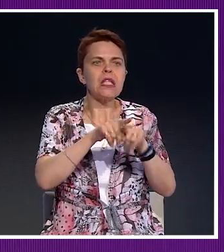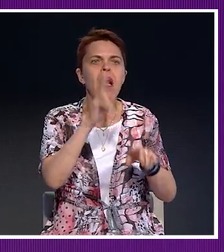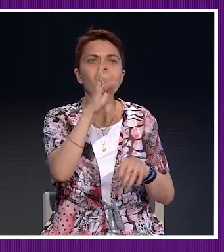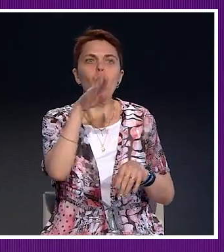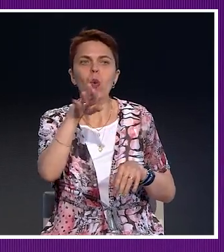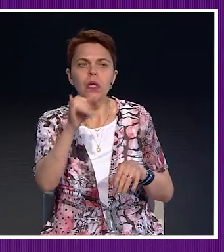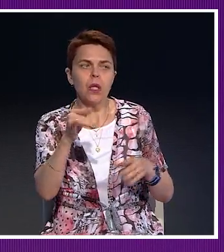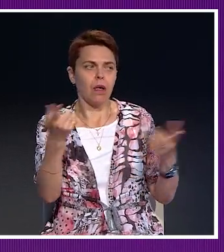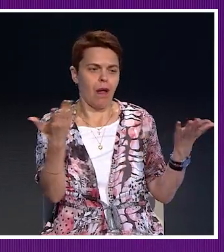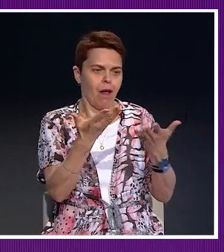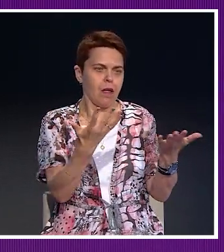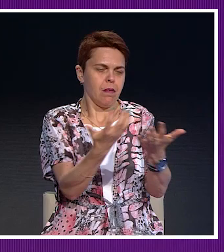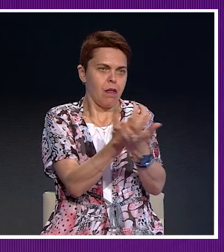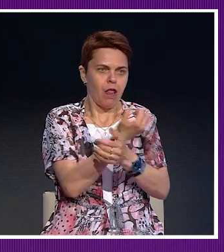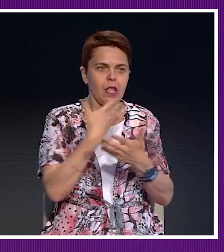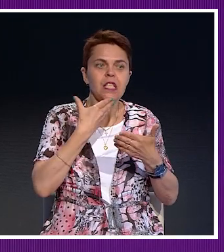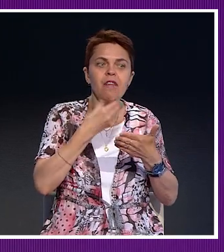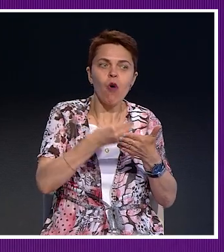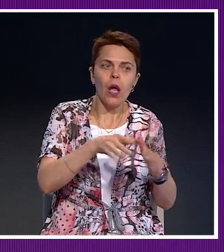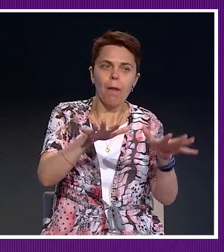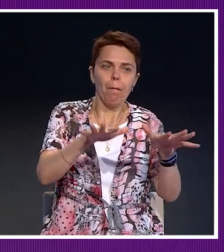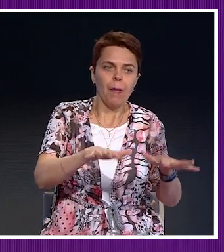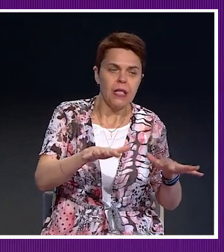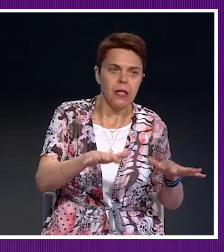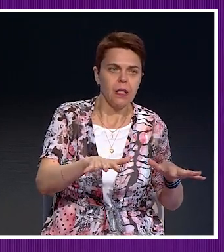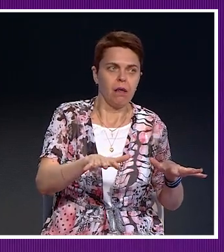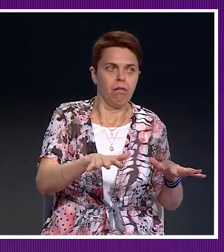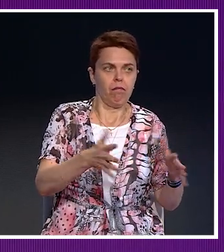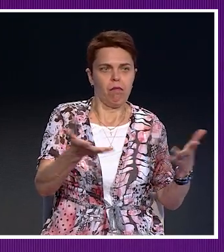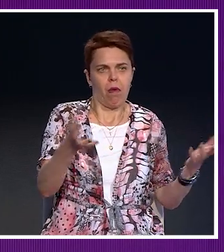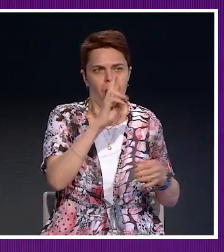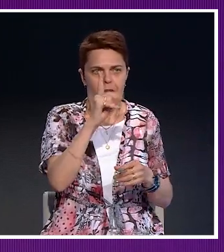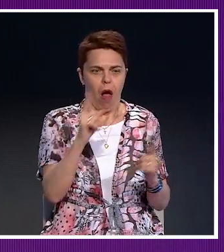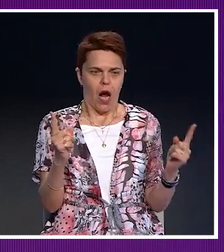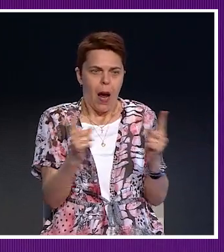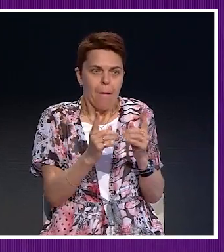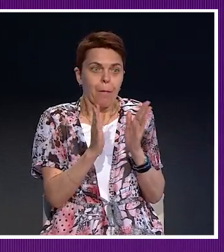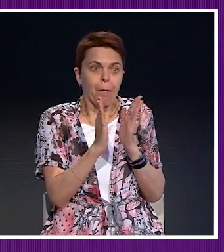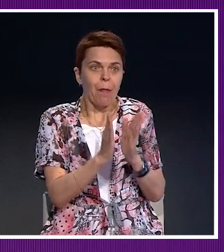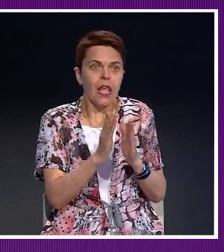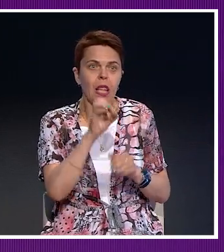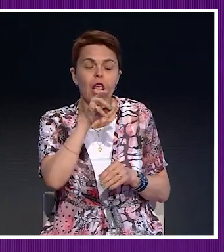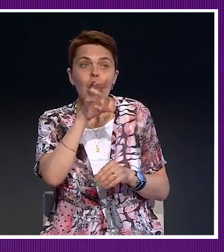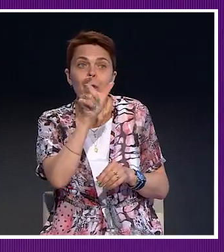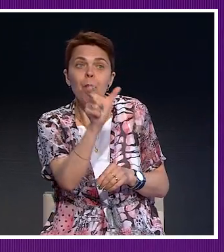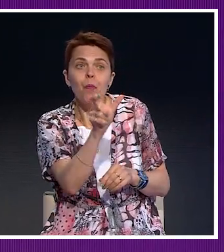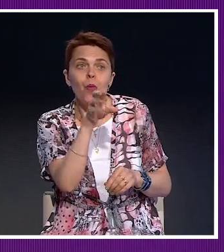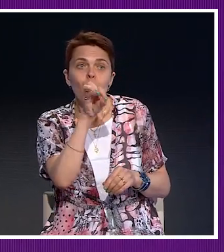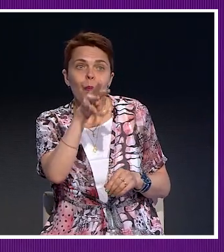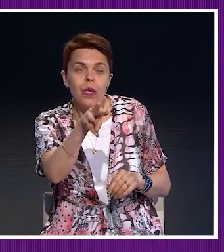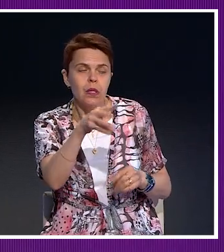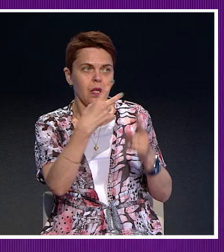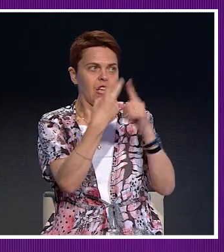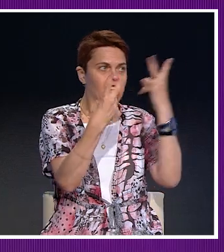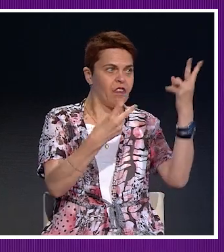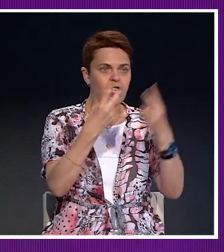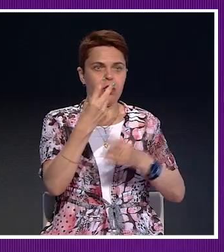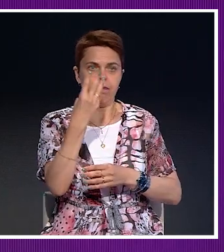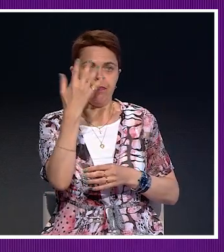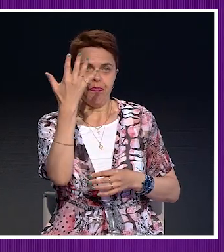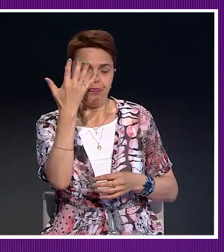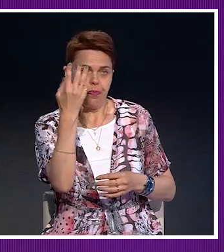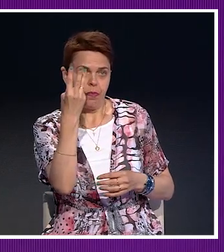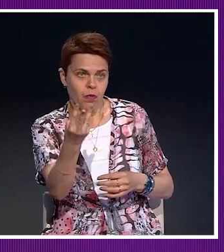так, вони повинні знайти своє місце. І як мінімум 2 з 5 повинні бути жінками, хоча у нас є план